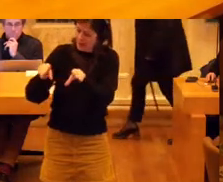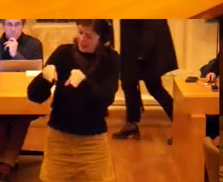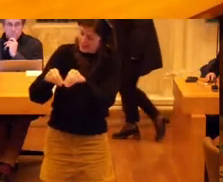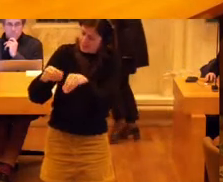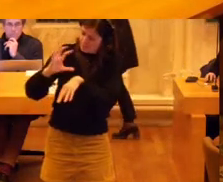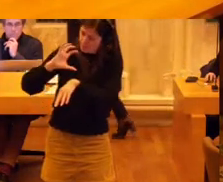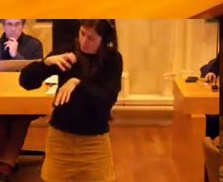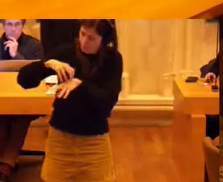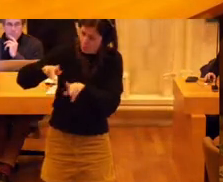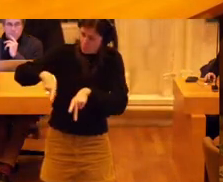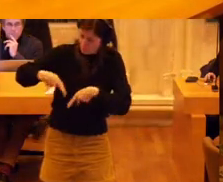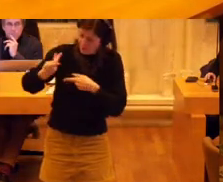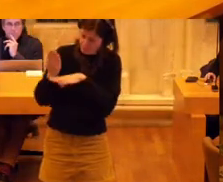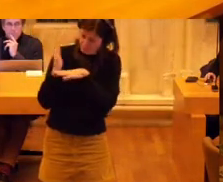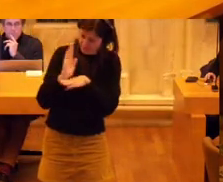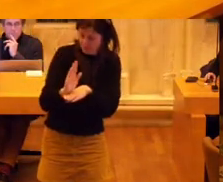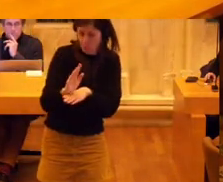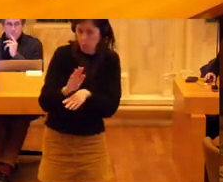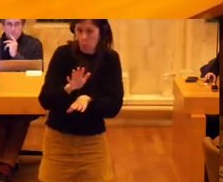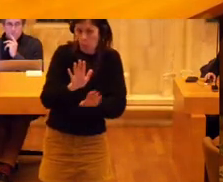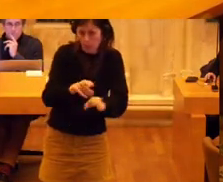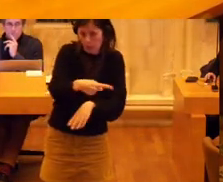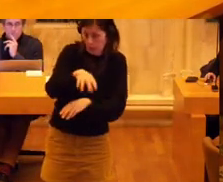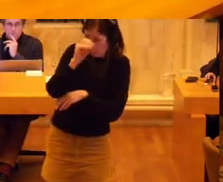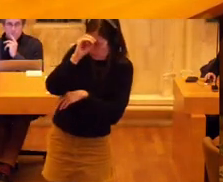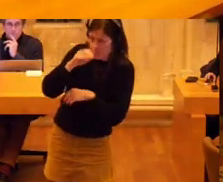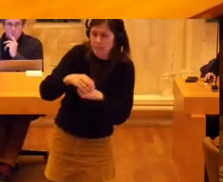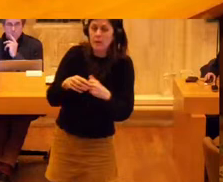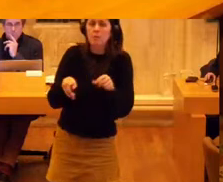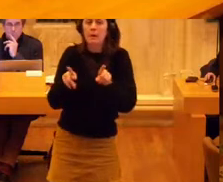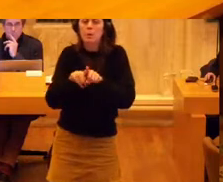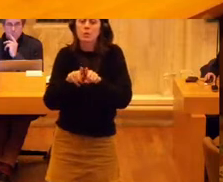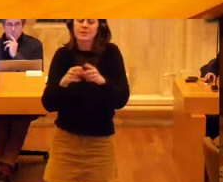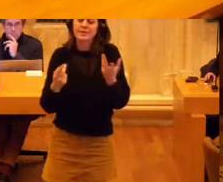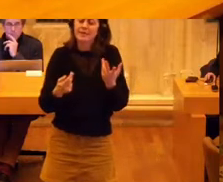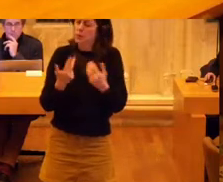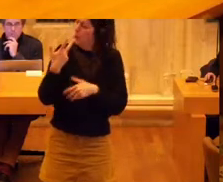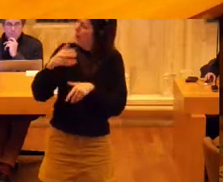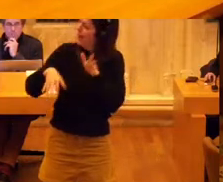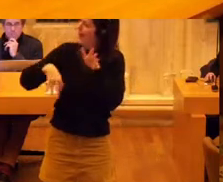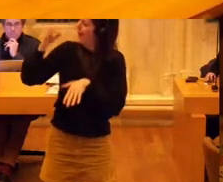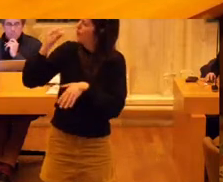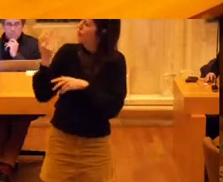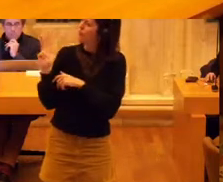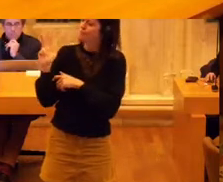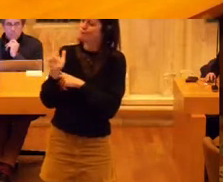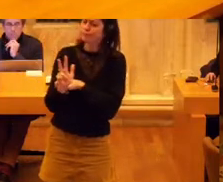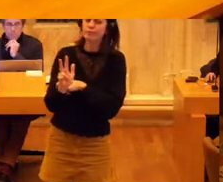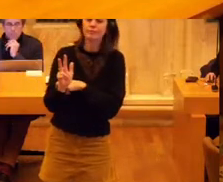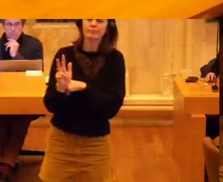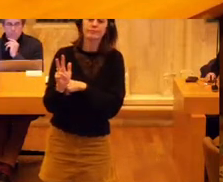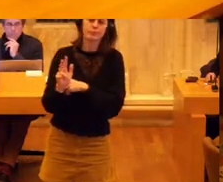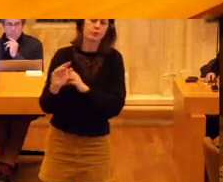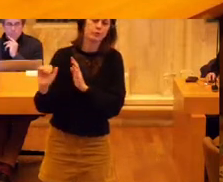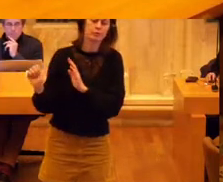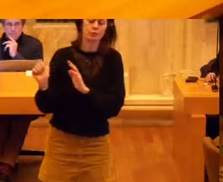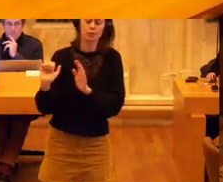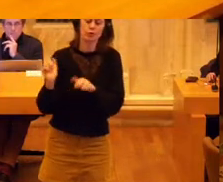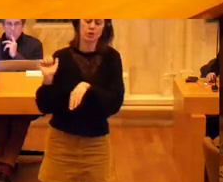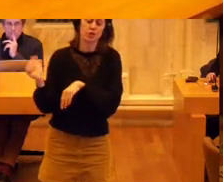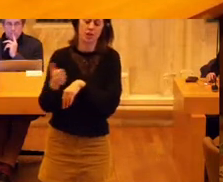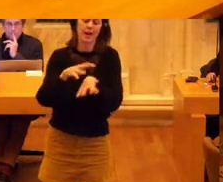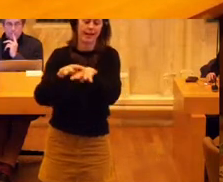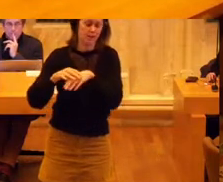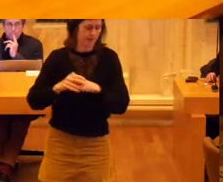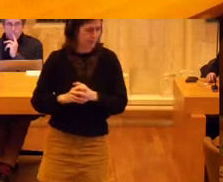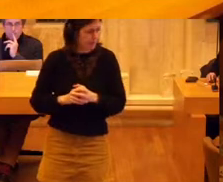vie des quartiers qu'ils ne connaissent pas forcément. Ça va être aussi l'occasion de leur présenter les trois élus de chacun des interquartiers. Suivront